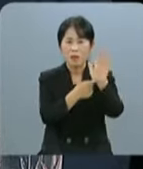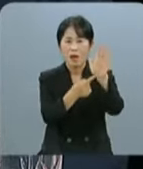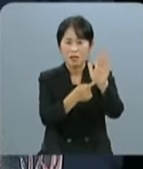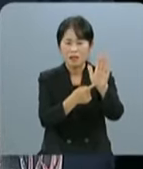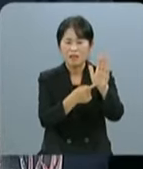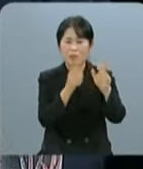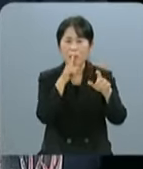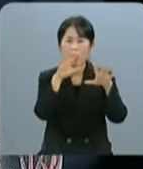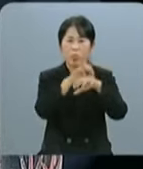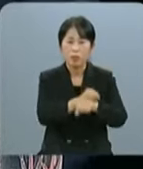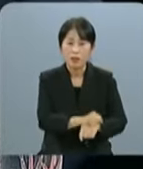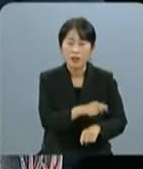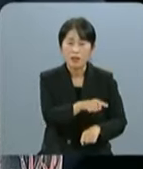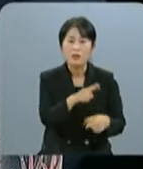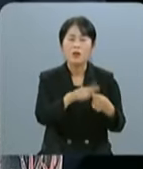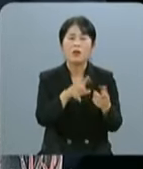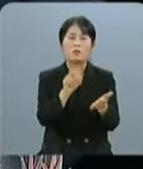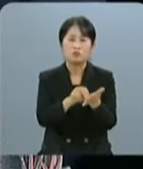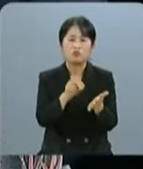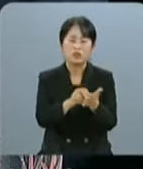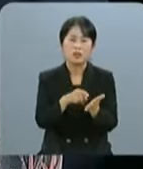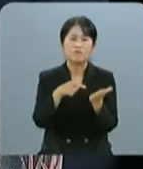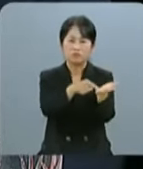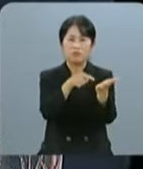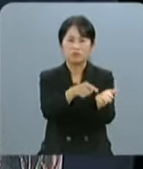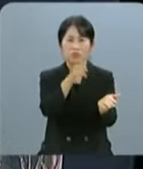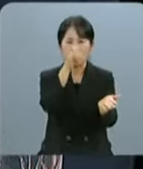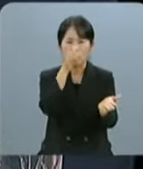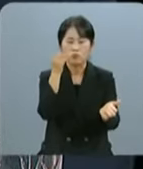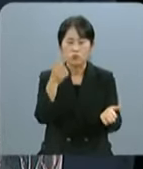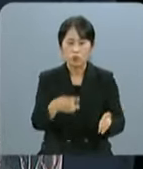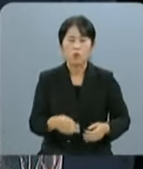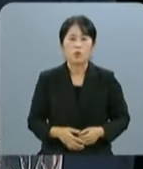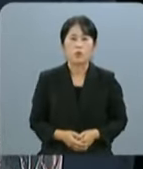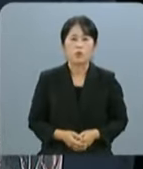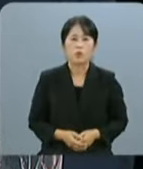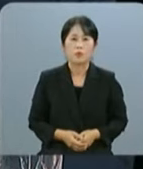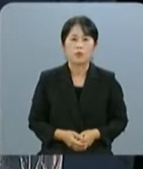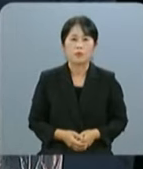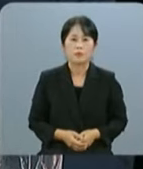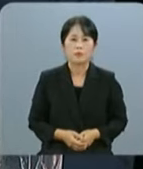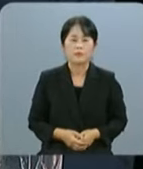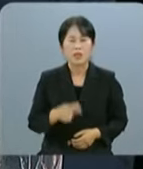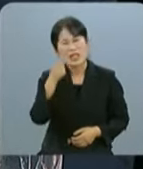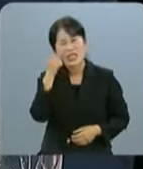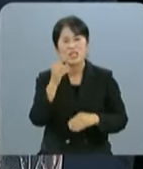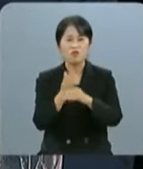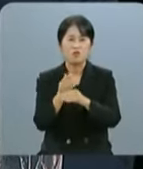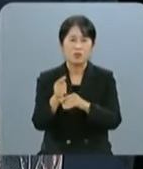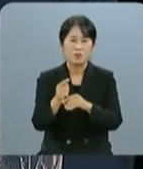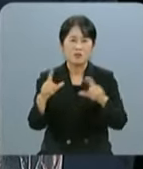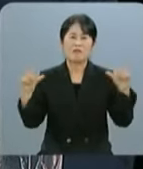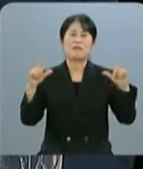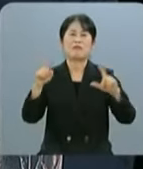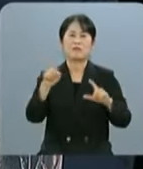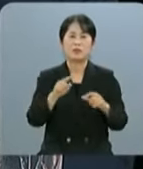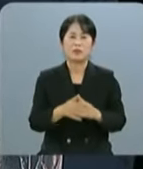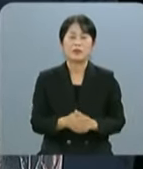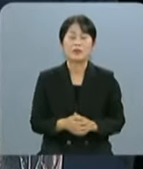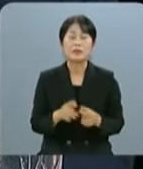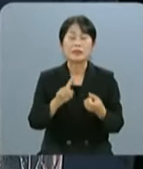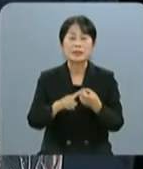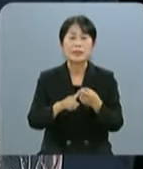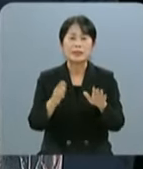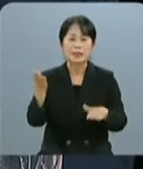유야무야가 됐거든요. 그런 문제를 포함해서 또 파퓰리스트죠. 전형적인. 그래서